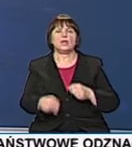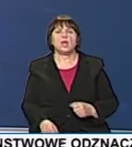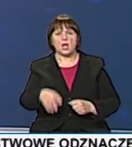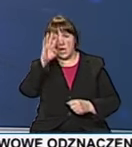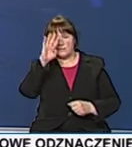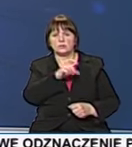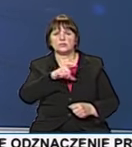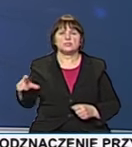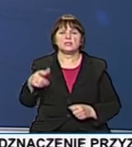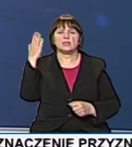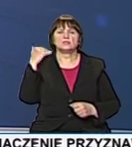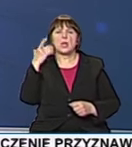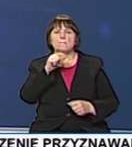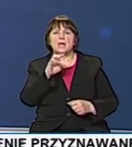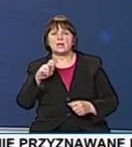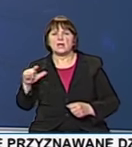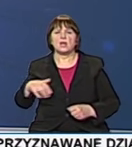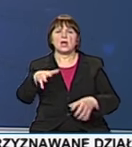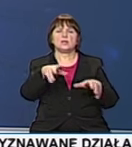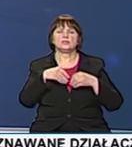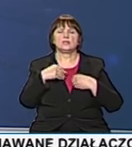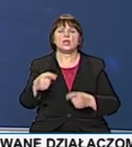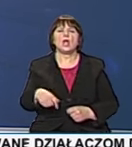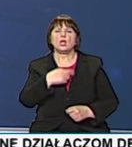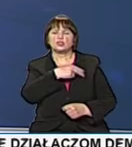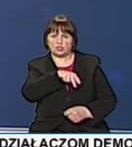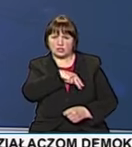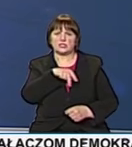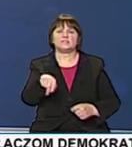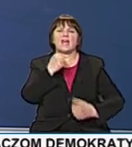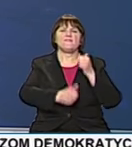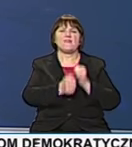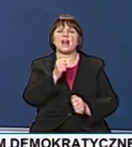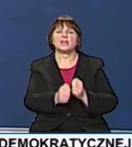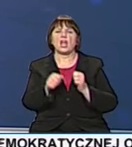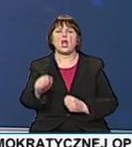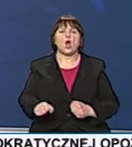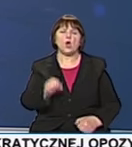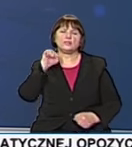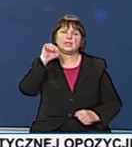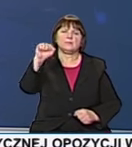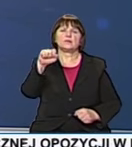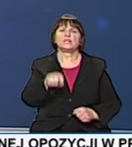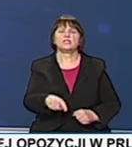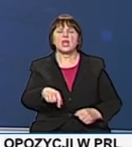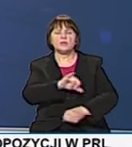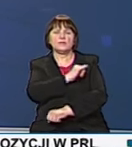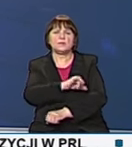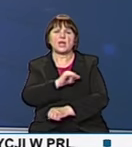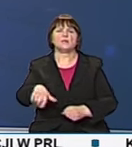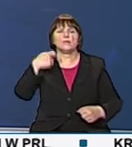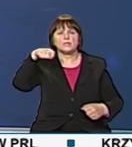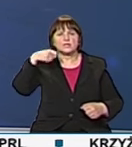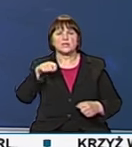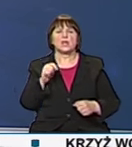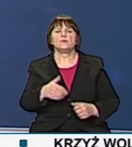Opozycja z czasów PRL odbierała dziś Krzyże Wolności i Solidarności za walkę o demokrację. W imieniu prezydenta Andrzeja Dudy wręczył